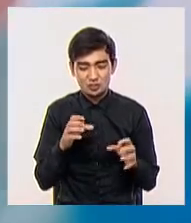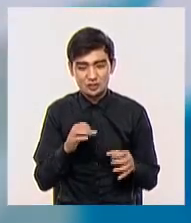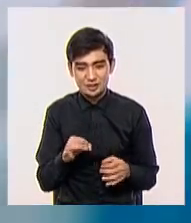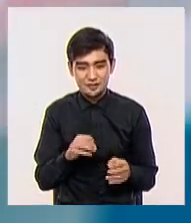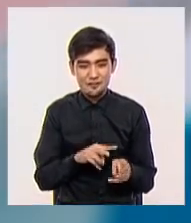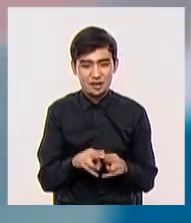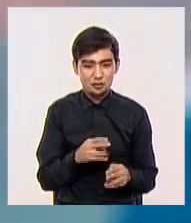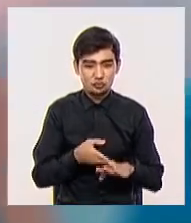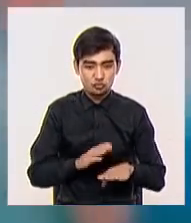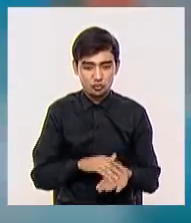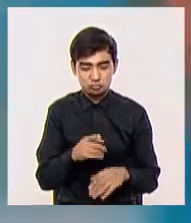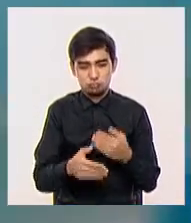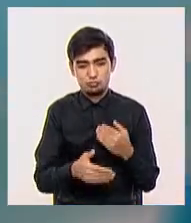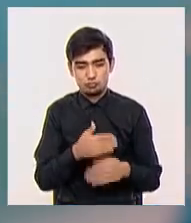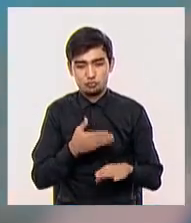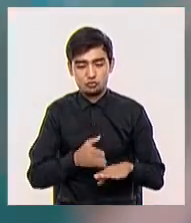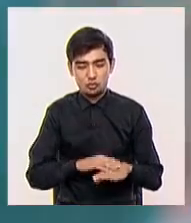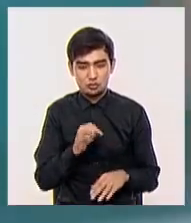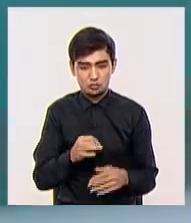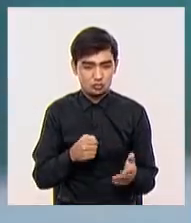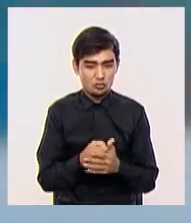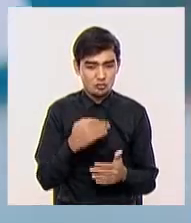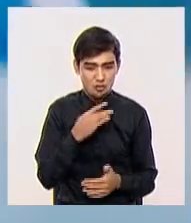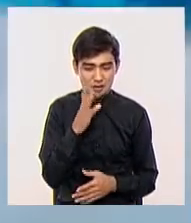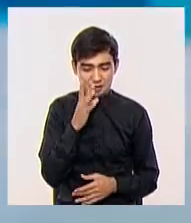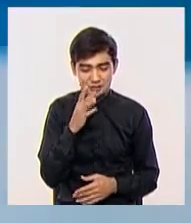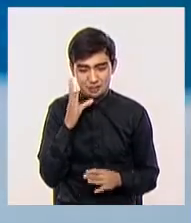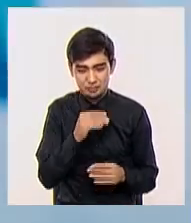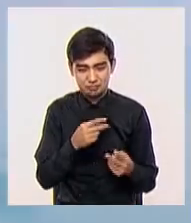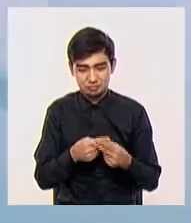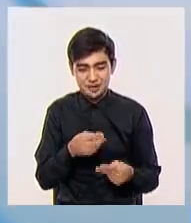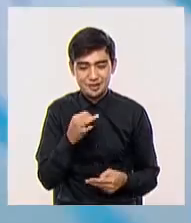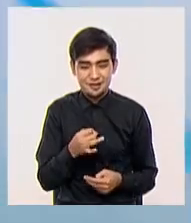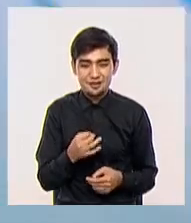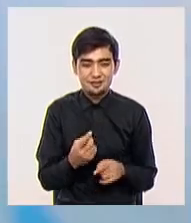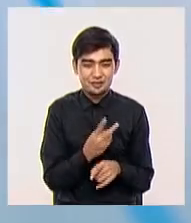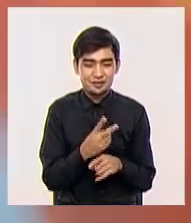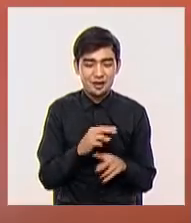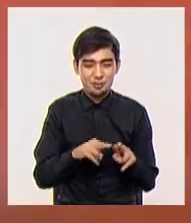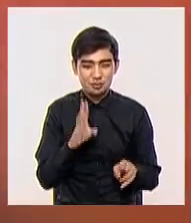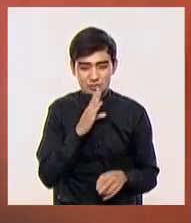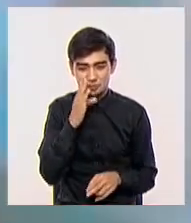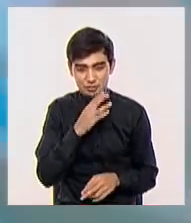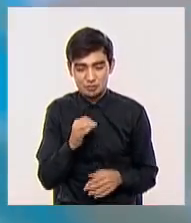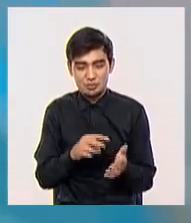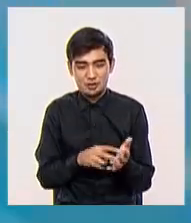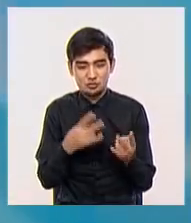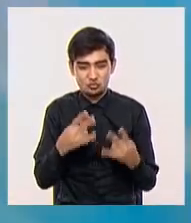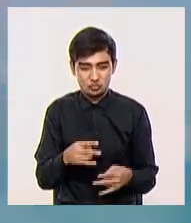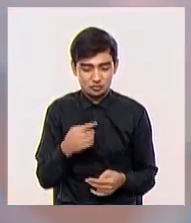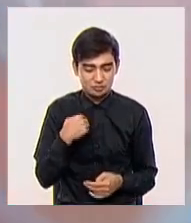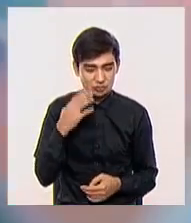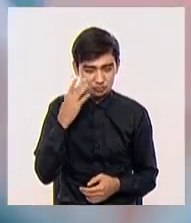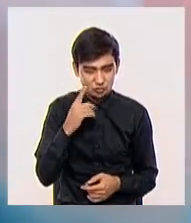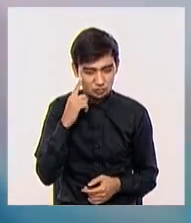ауыр келтірсе ауыр жаза, көптеген жылға шейін сотталып кетуге болады. Біріншіден, екіншіден ондай ата-аналарға қорқу керек емес деп ойлаймын,